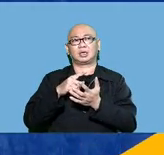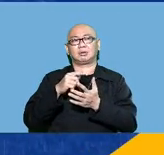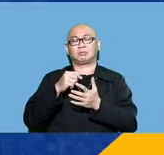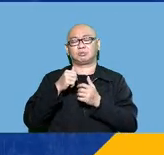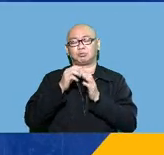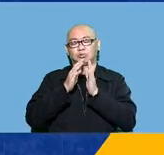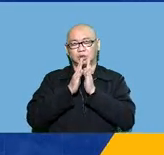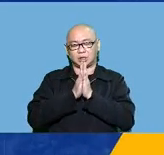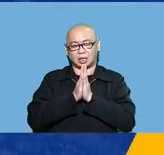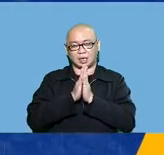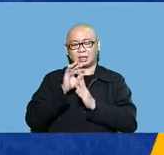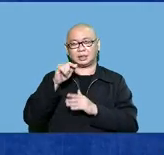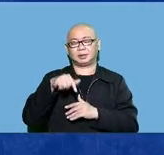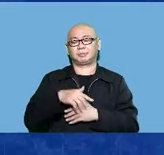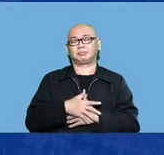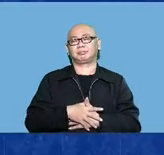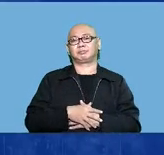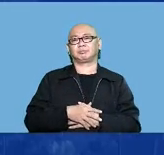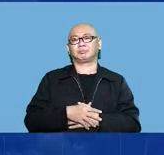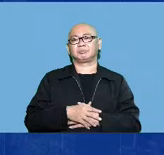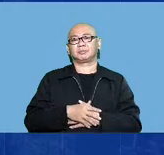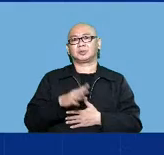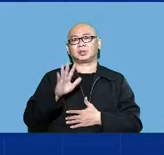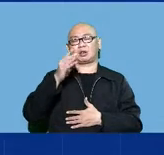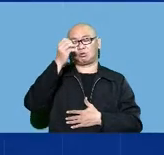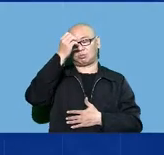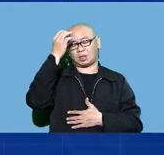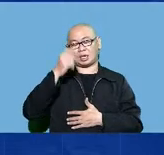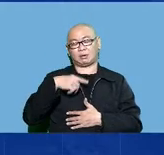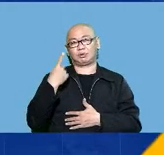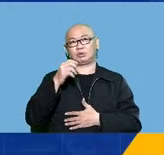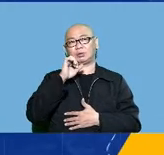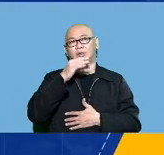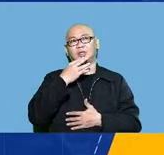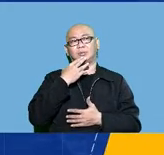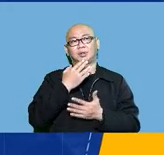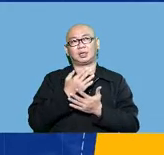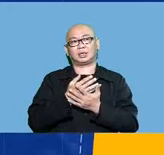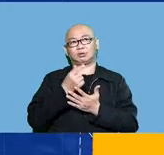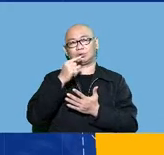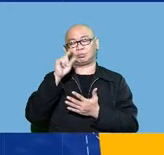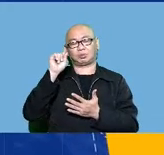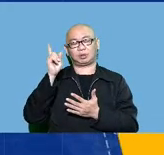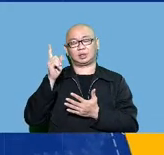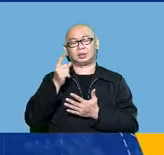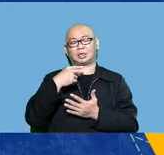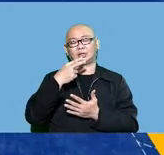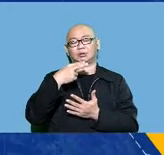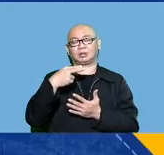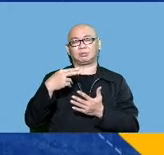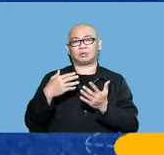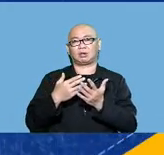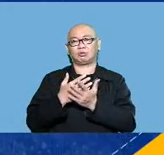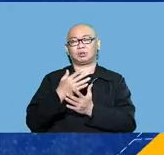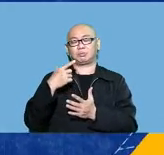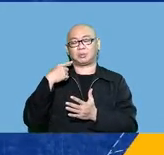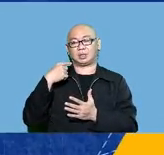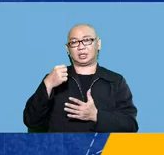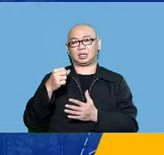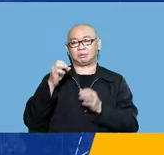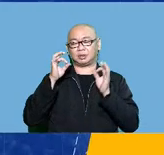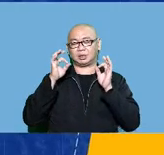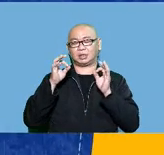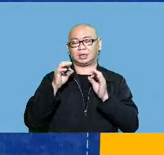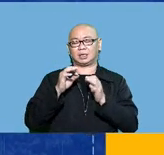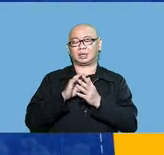ini. Tak lupa kami ucapkan terima kasih kepada pemerintah Republik Indonesia melalui Menteri Pendidikan Kebudayaan